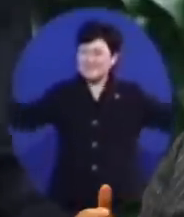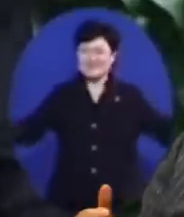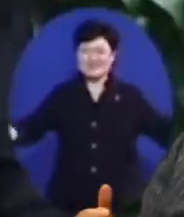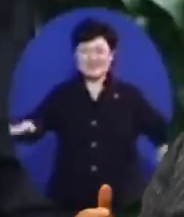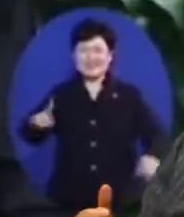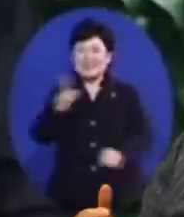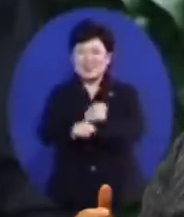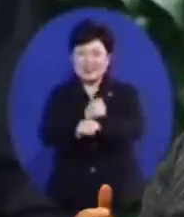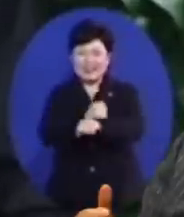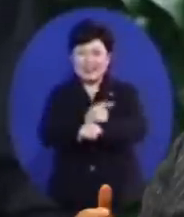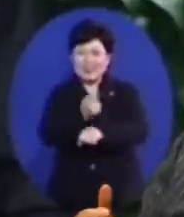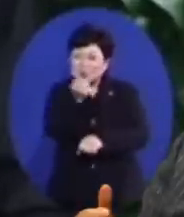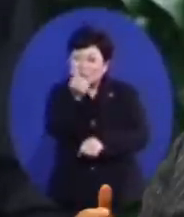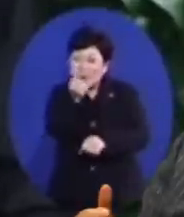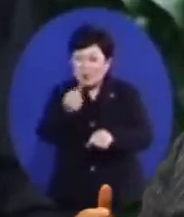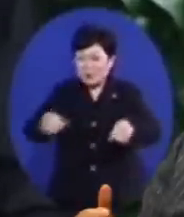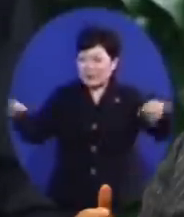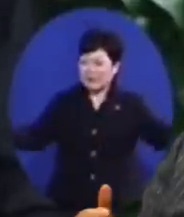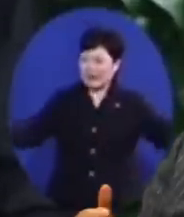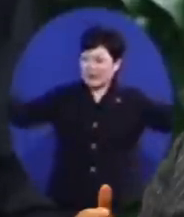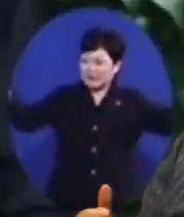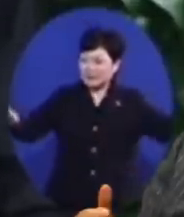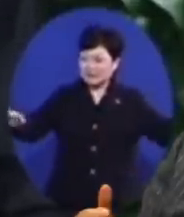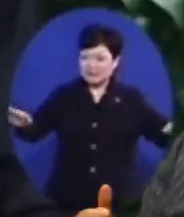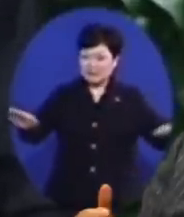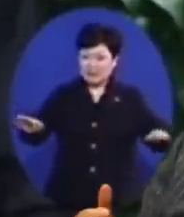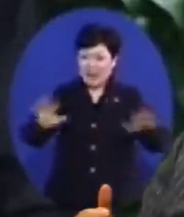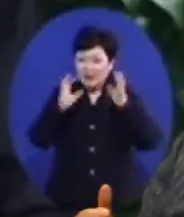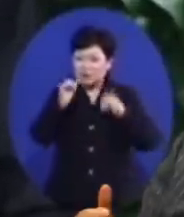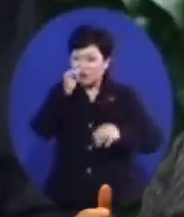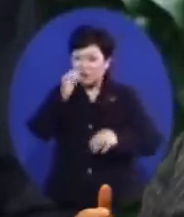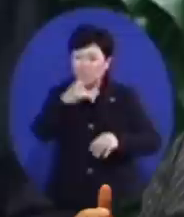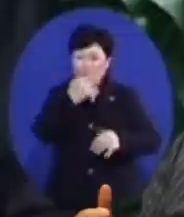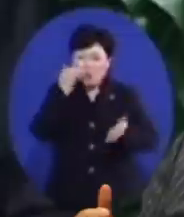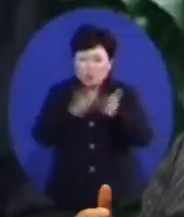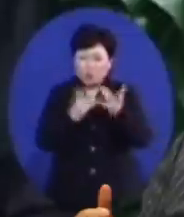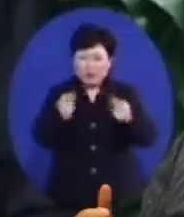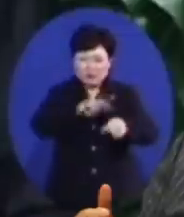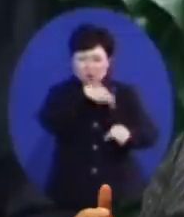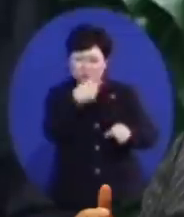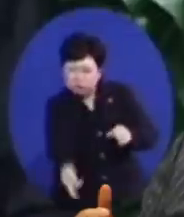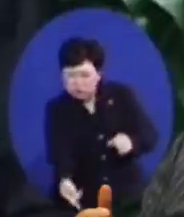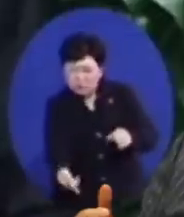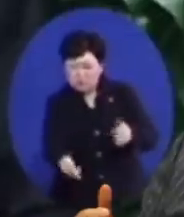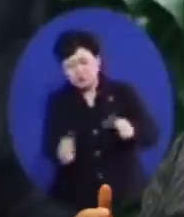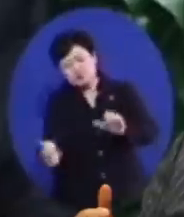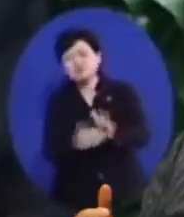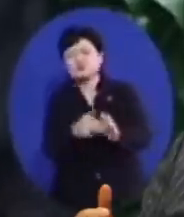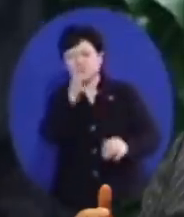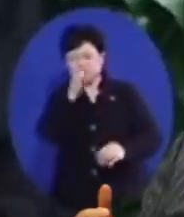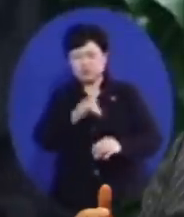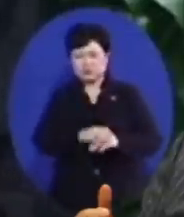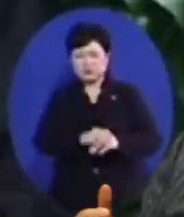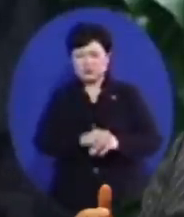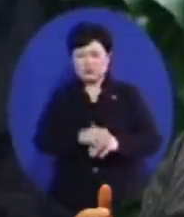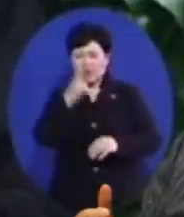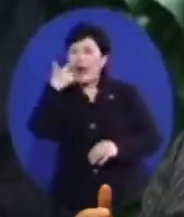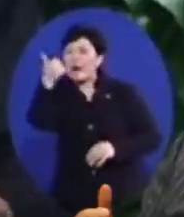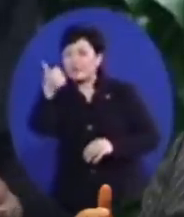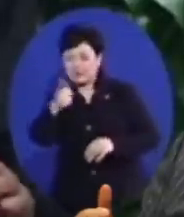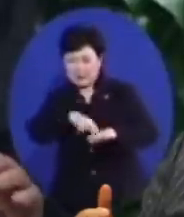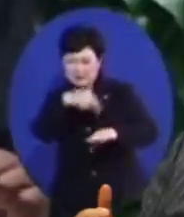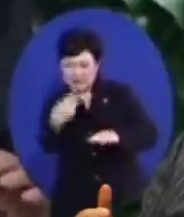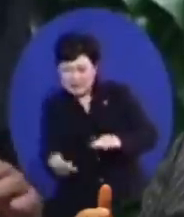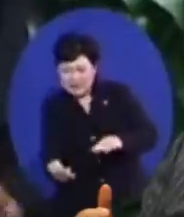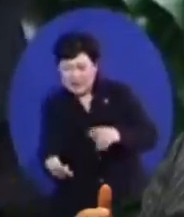그러니까 조금 날아가는 놈도 있고 막 돌멩이처럼 그냥 직선으로 떨어진 놈도 있습니다. 그러면 아버지가 떨어뜨리면